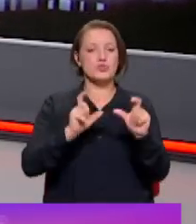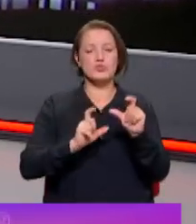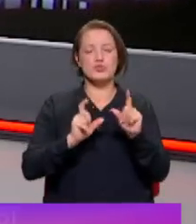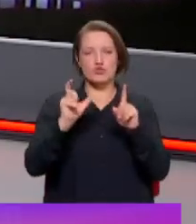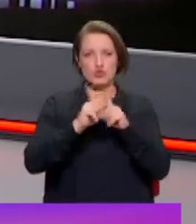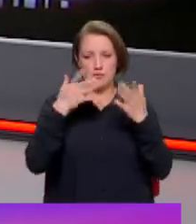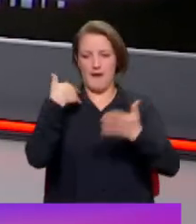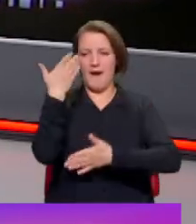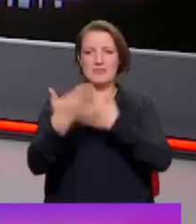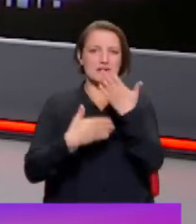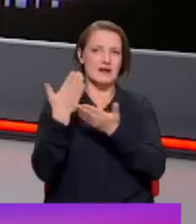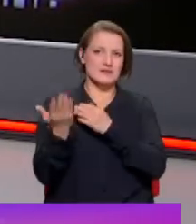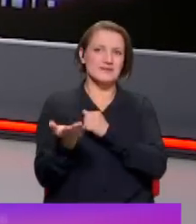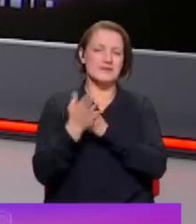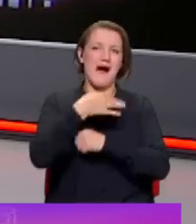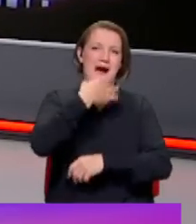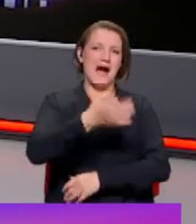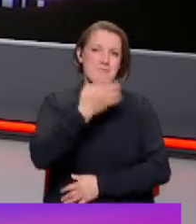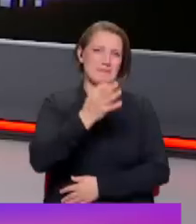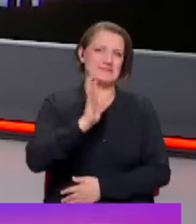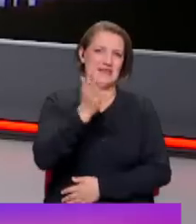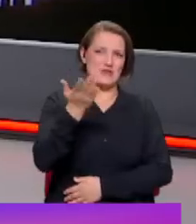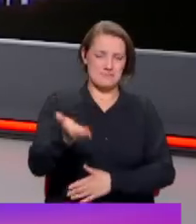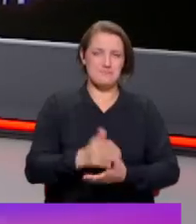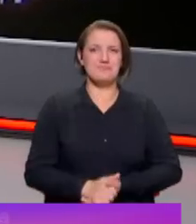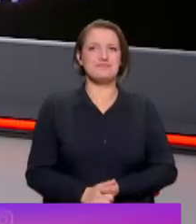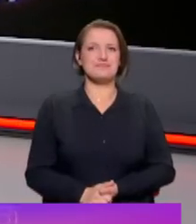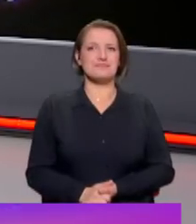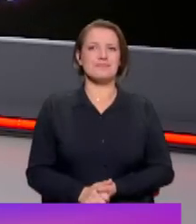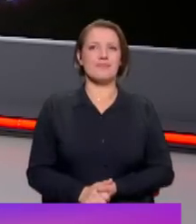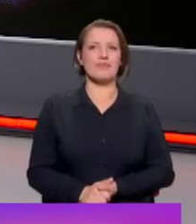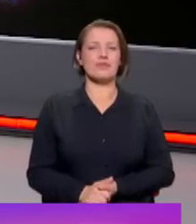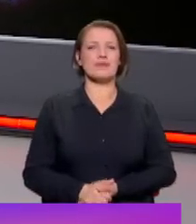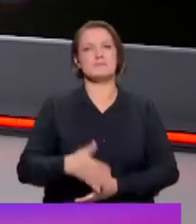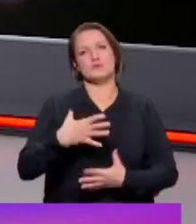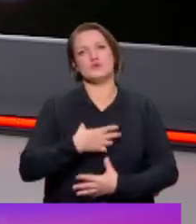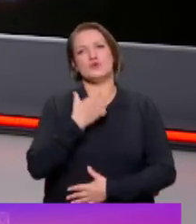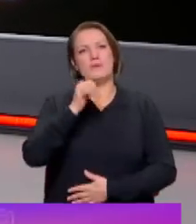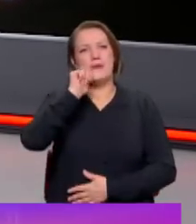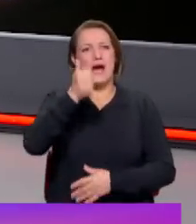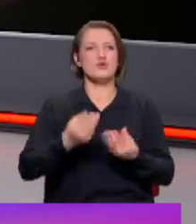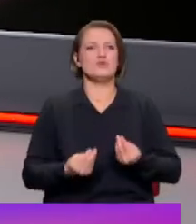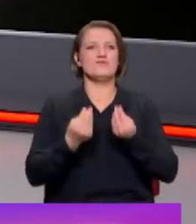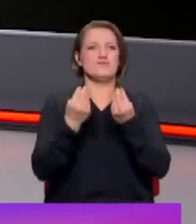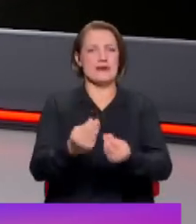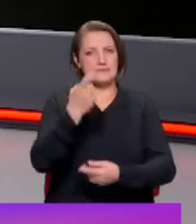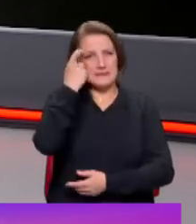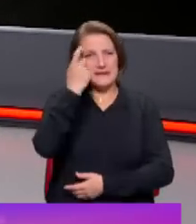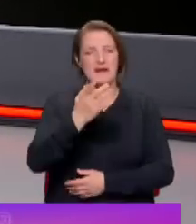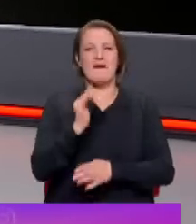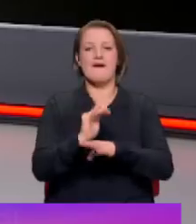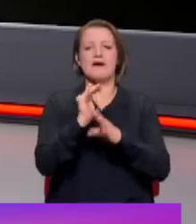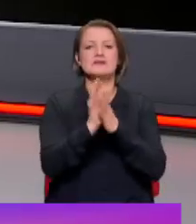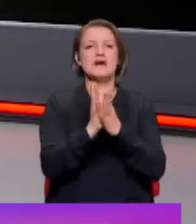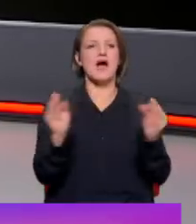aktaran Eee haberimize geçelim Maalesef her gün verdiğimiz bilgilerde yaşamını